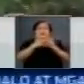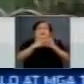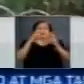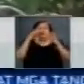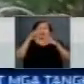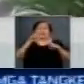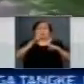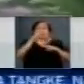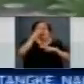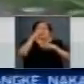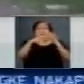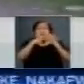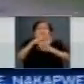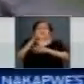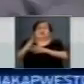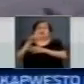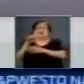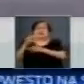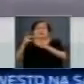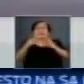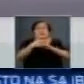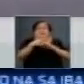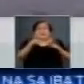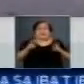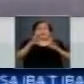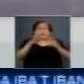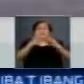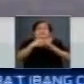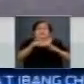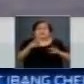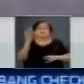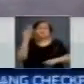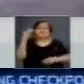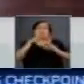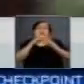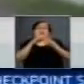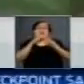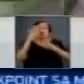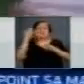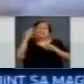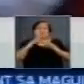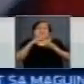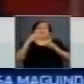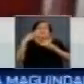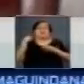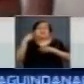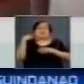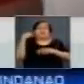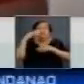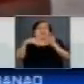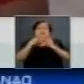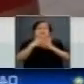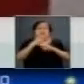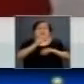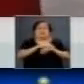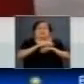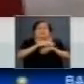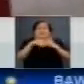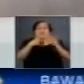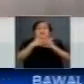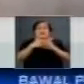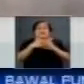Yolanda ngayong araw sa loob ng mga silid-aralan. Ang nung kausap kasi natin yung election officer ng Tacloban ano, na